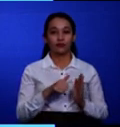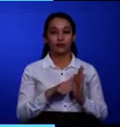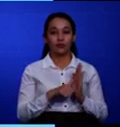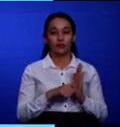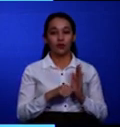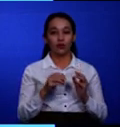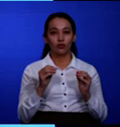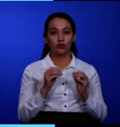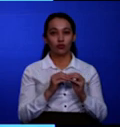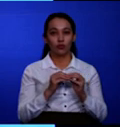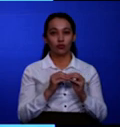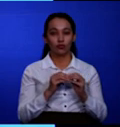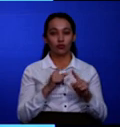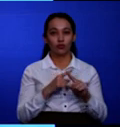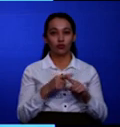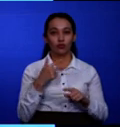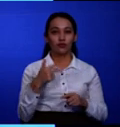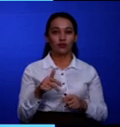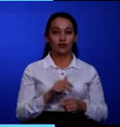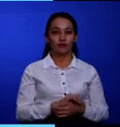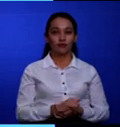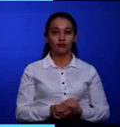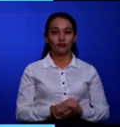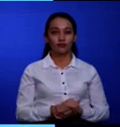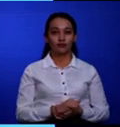610 va 30 ning yig'indisi